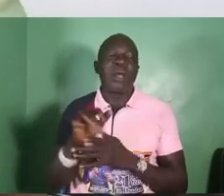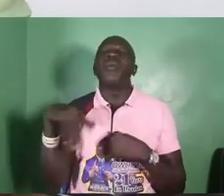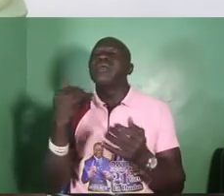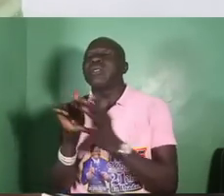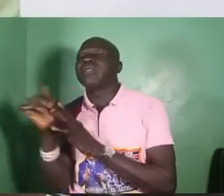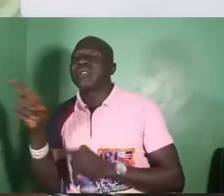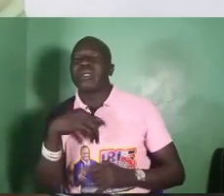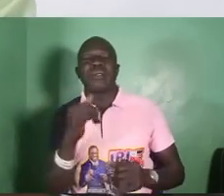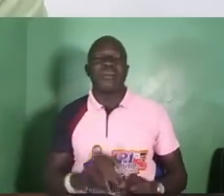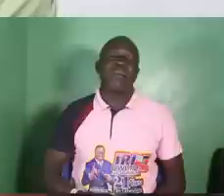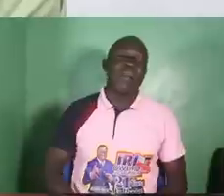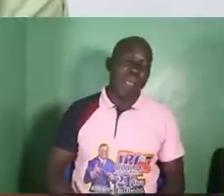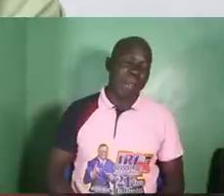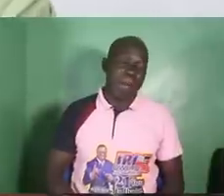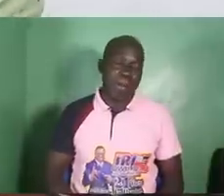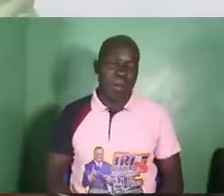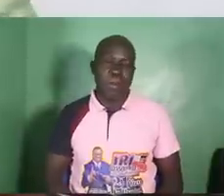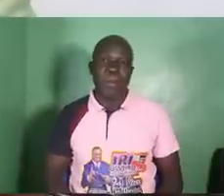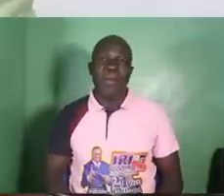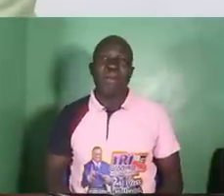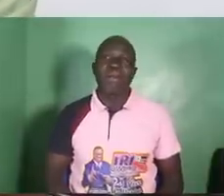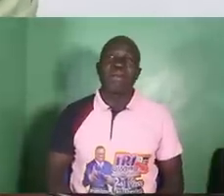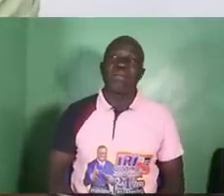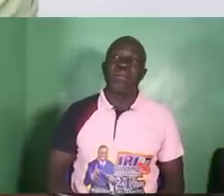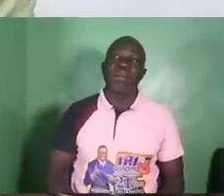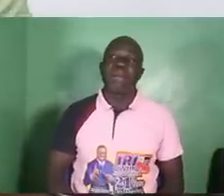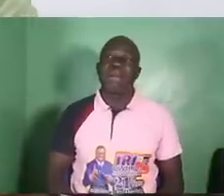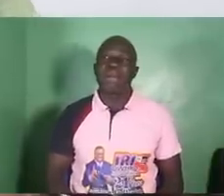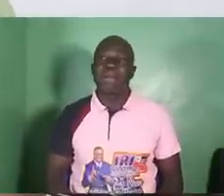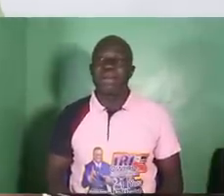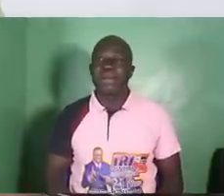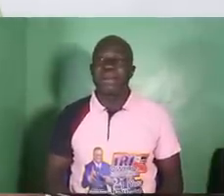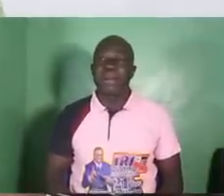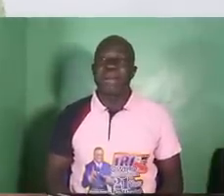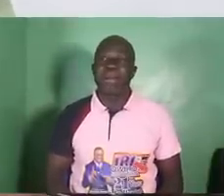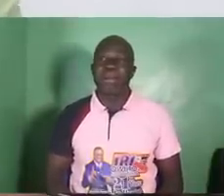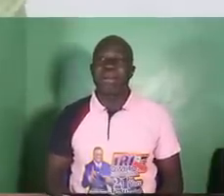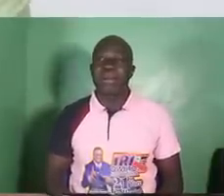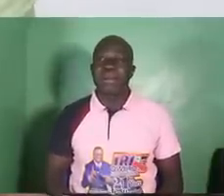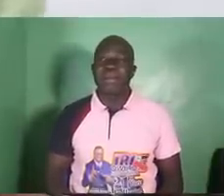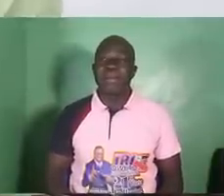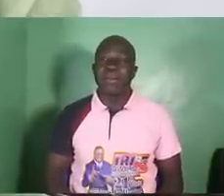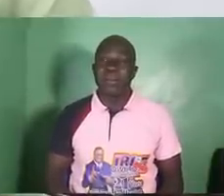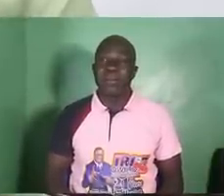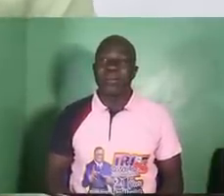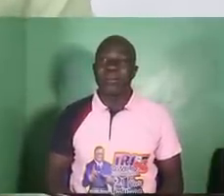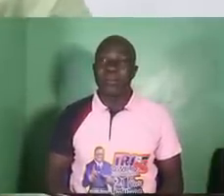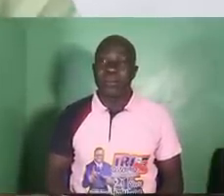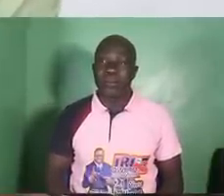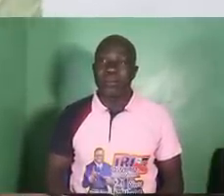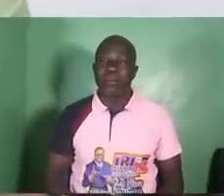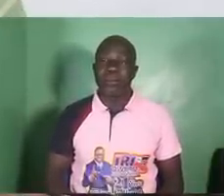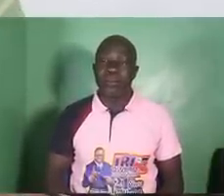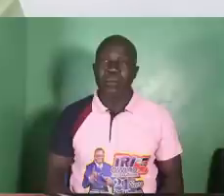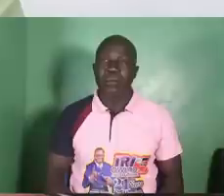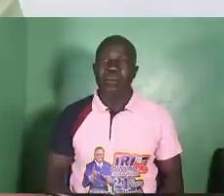mẹ́? Ọyá bá mi wò. Ó sì ṣe nígbà tí ó di ogójì ọdún. O tẹ̀ ti sílẹ̀. Ní oṣù kọkànlá. Ní ọjọ́ kìíní oṣù náà.